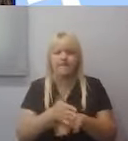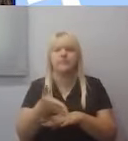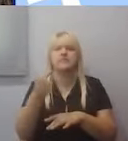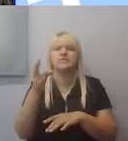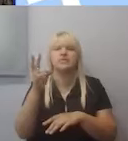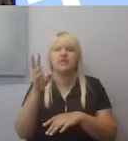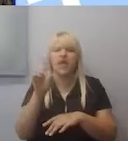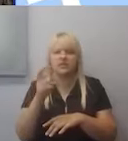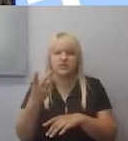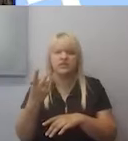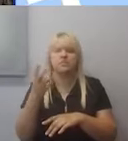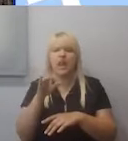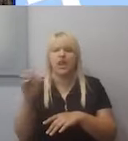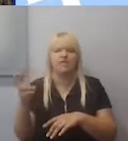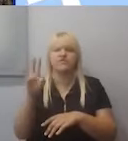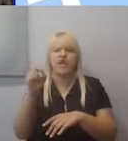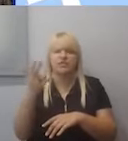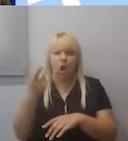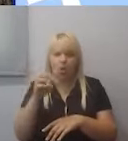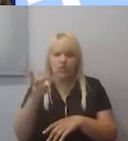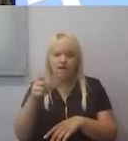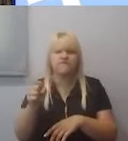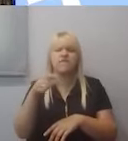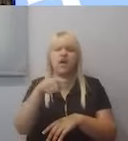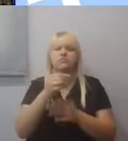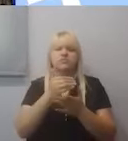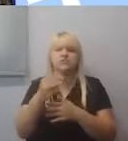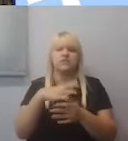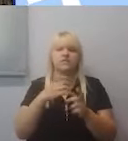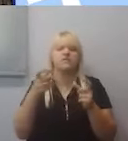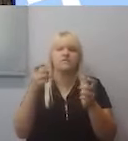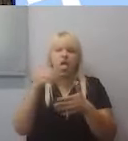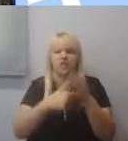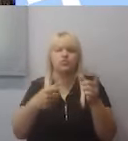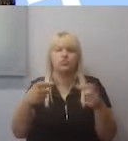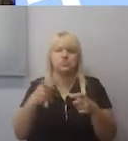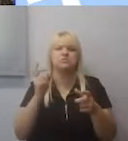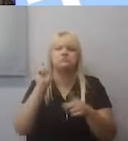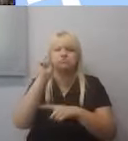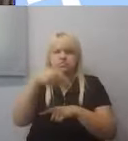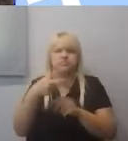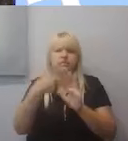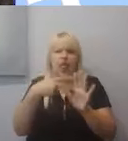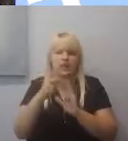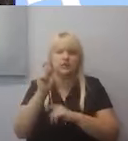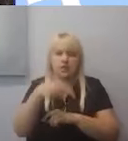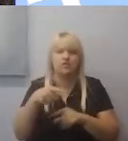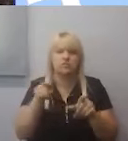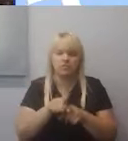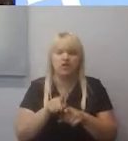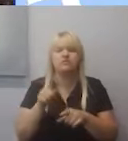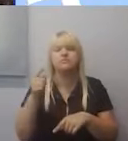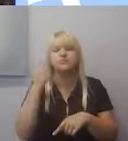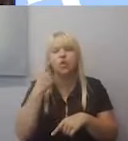vecmilgrāvs mums tur top viena vēstule par pārkļūšanu dzelzceļam pāri ja bet es domāju ka mūsu situācija